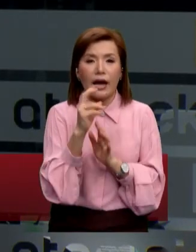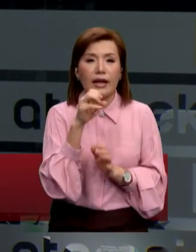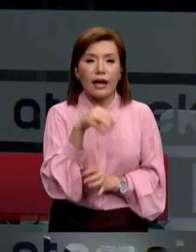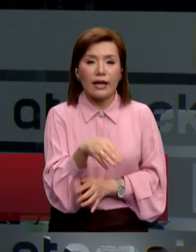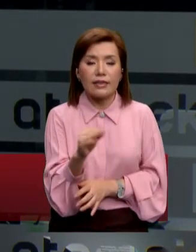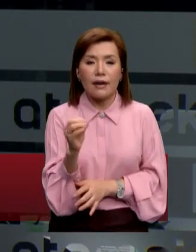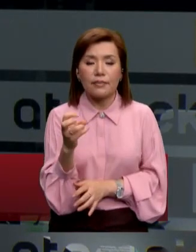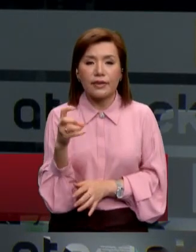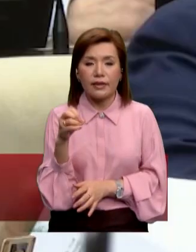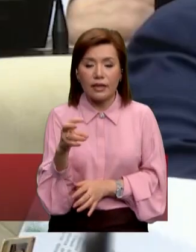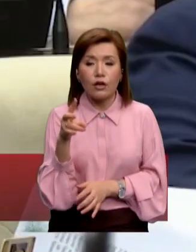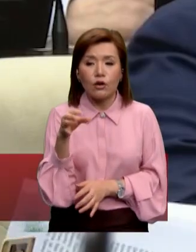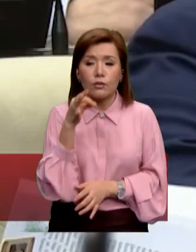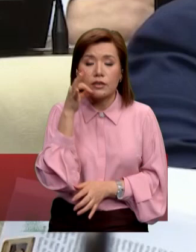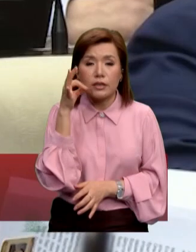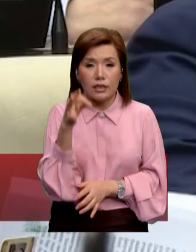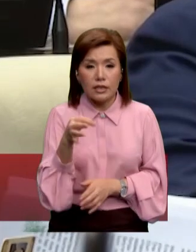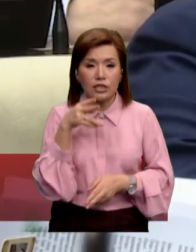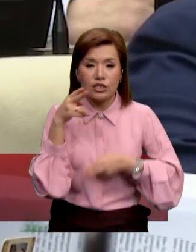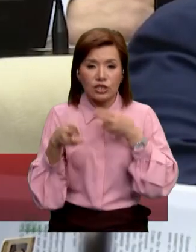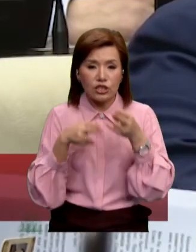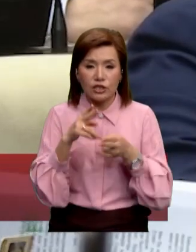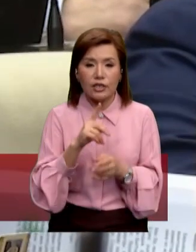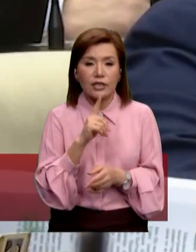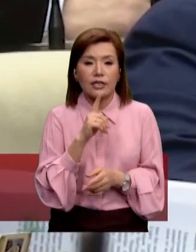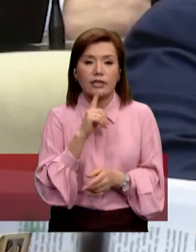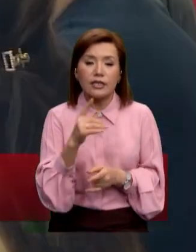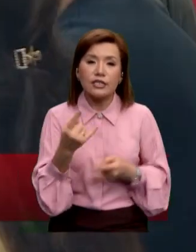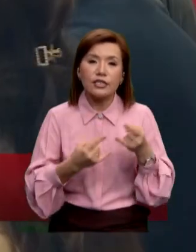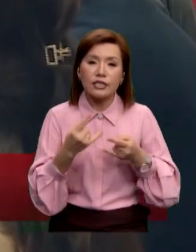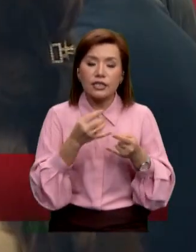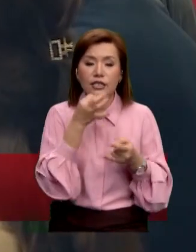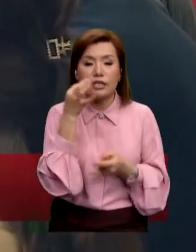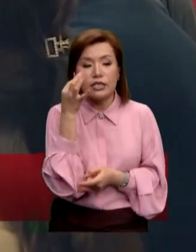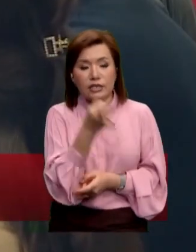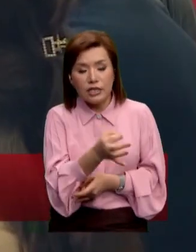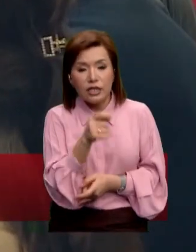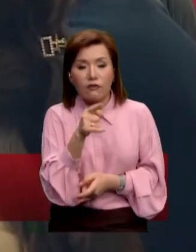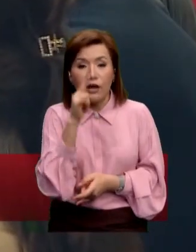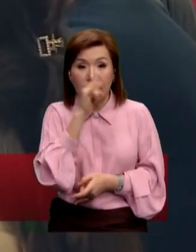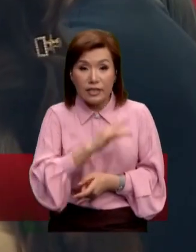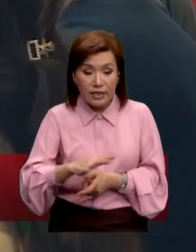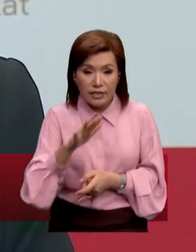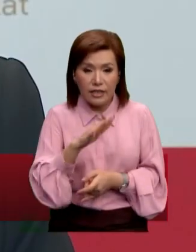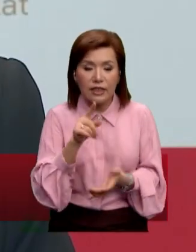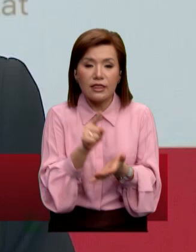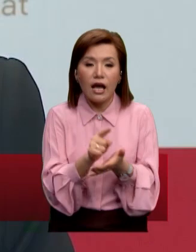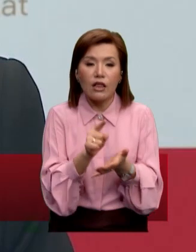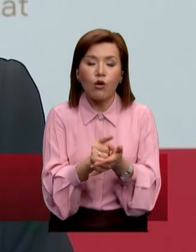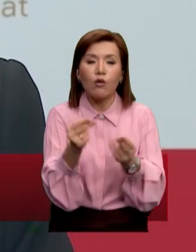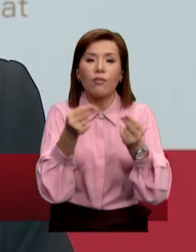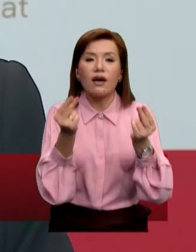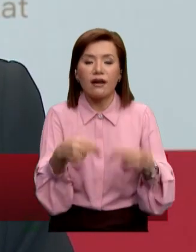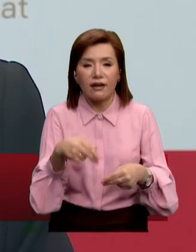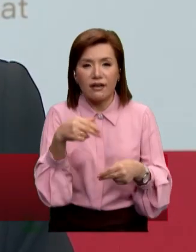ей припомнили высказывание озвученные на теледебатах тогда каракатов день предложила ввести в Казахстане налог на браке